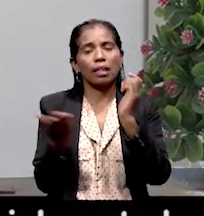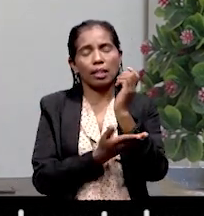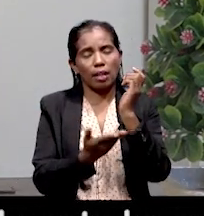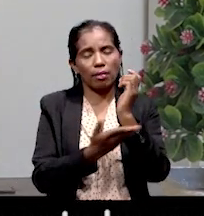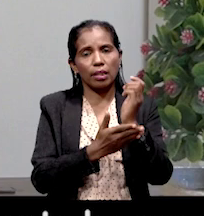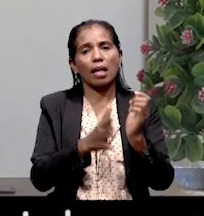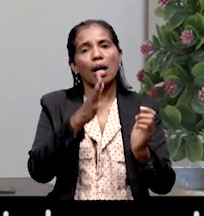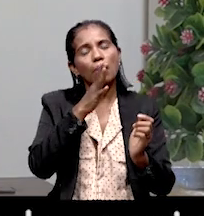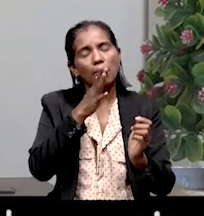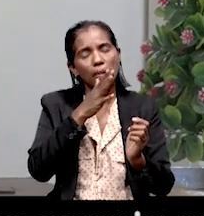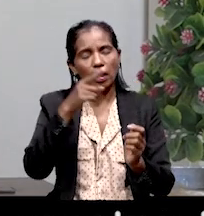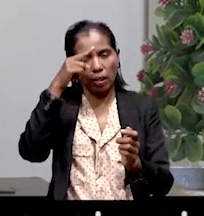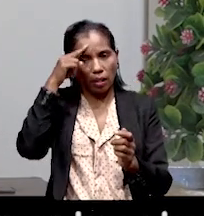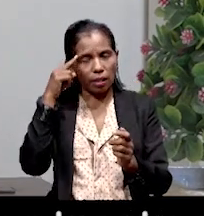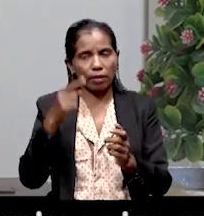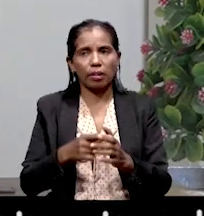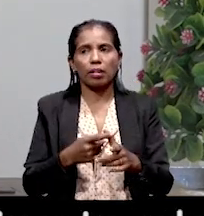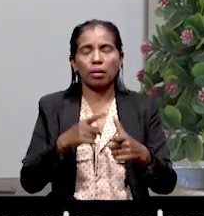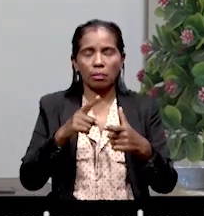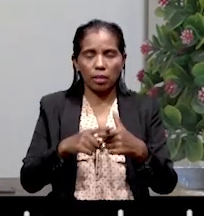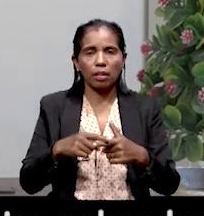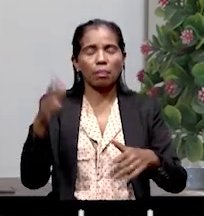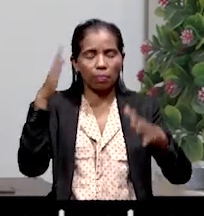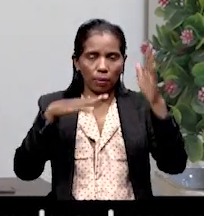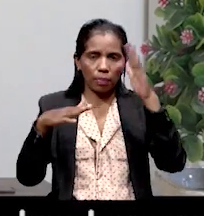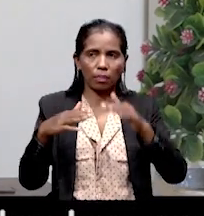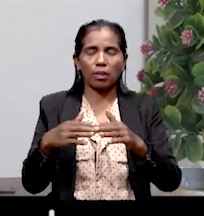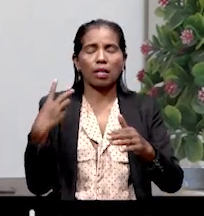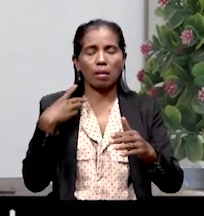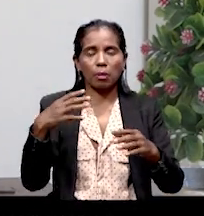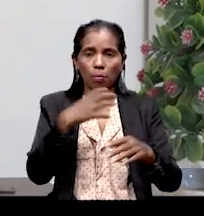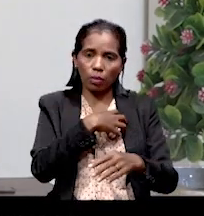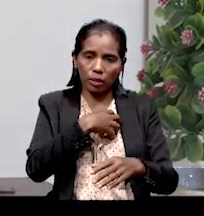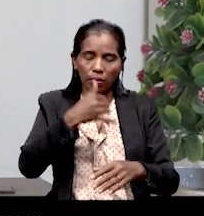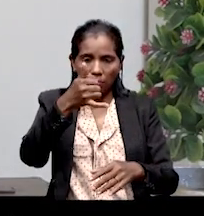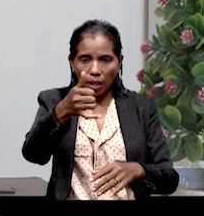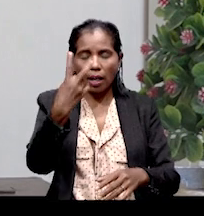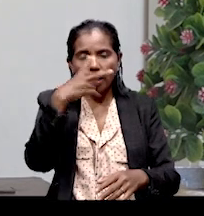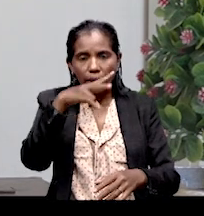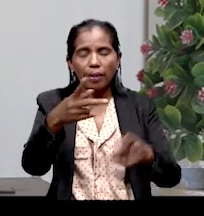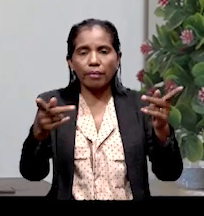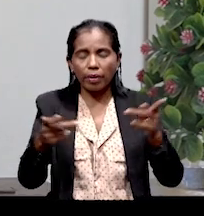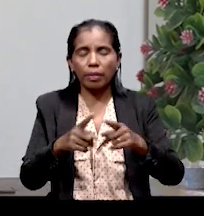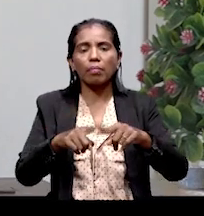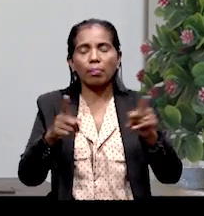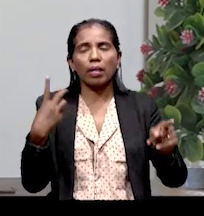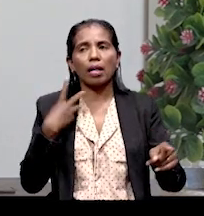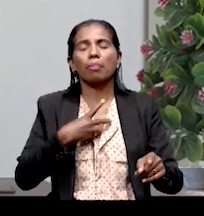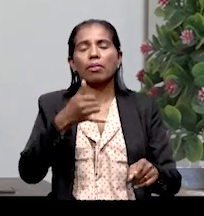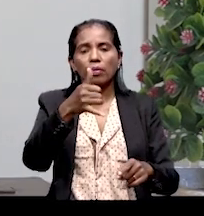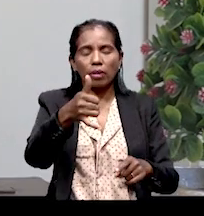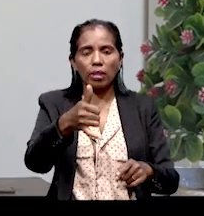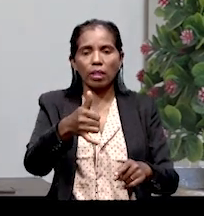Tama ne mak o in acontecimento ne aminia patrol de toque se fatine mas be amito ya fatine